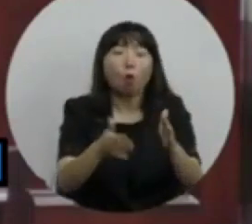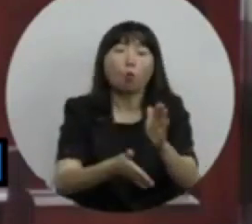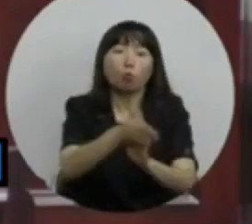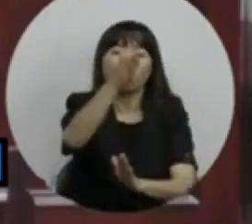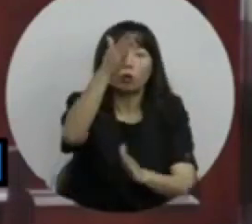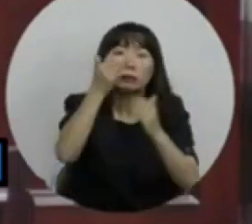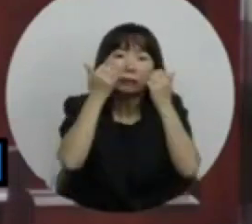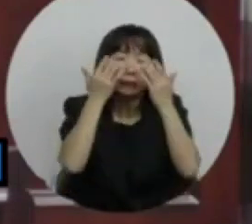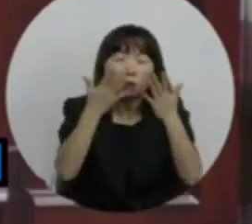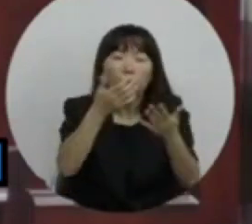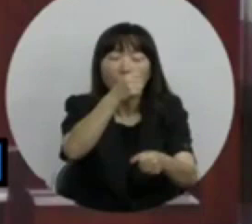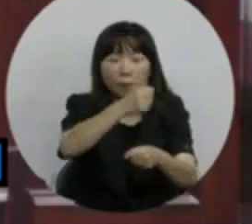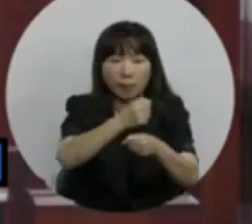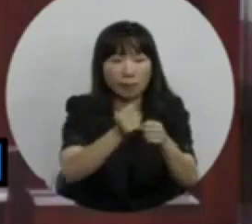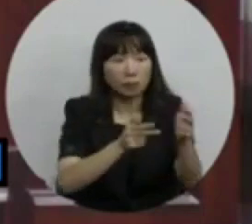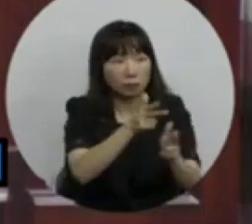도시재생사업,